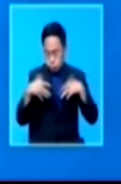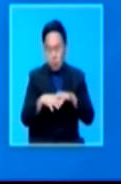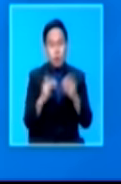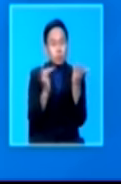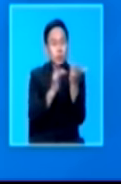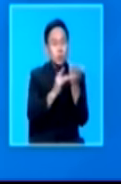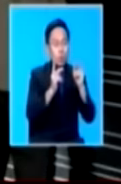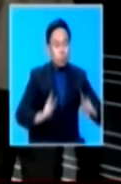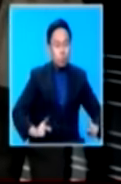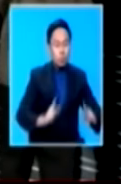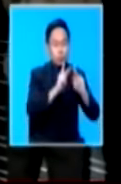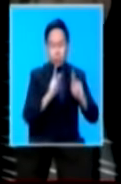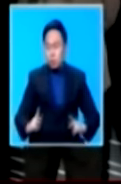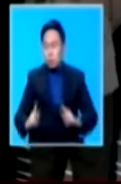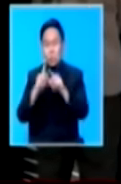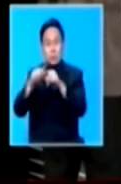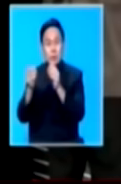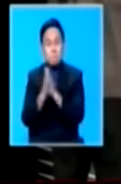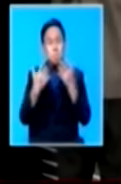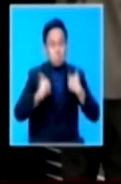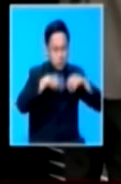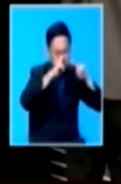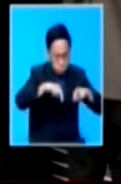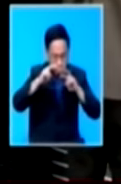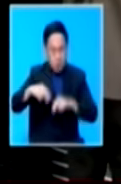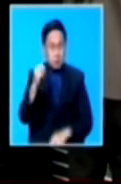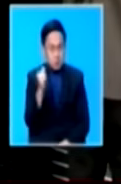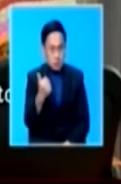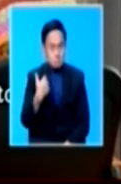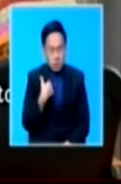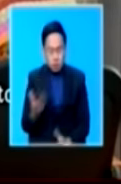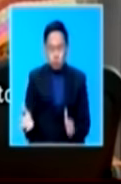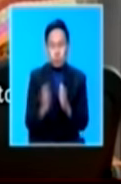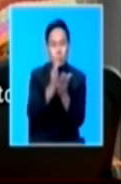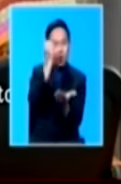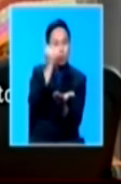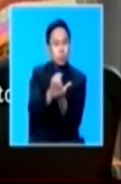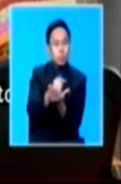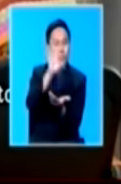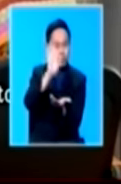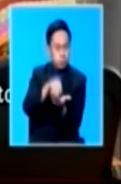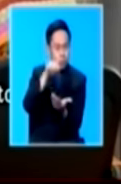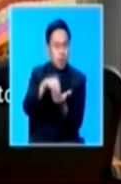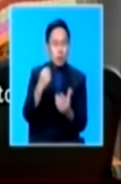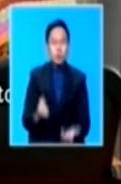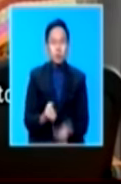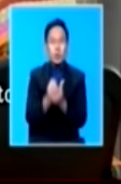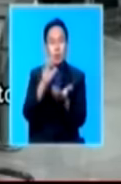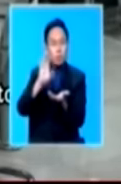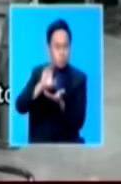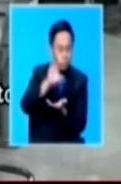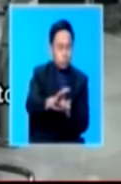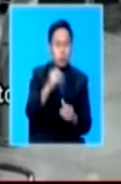ในแต่ละกระทรวงแล้วก็จดทะเบียนนะครับเป็นสตาร์ทอัพทั้งหมดนะครับส่งเสริมให้เหล่านี้สามารถเข้าถึงแหล่งเงินทุน